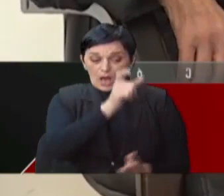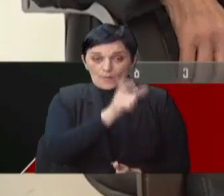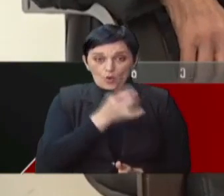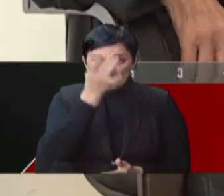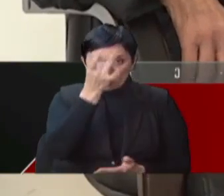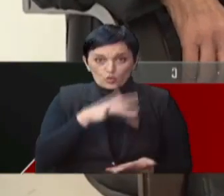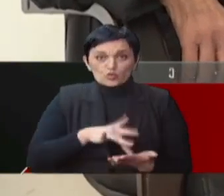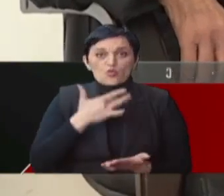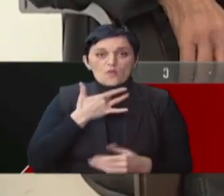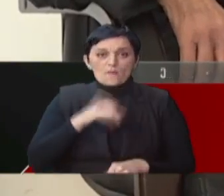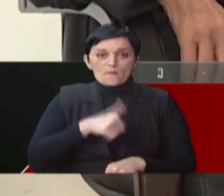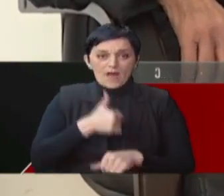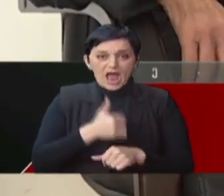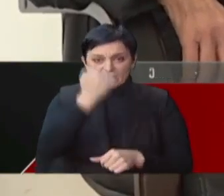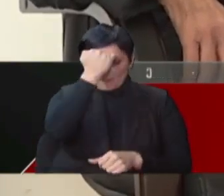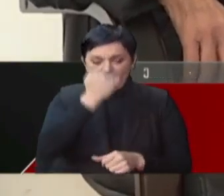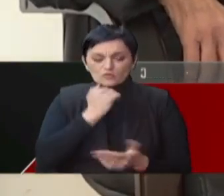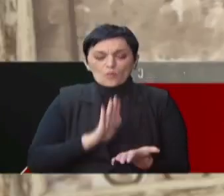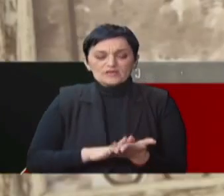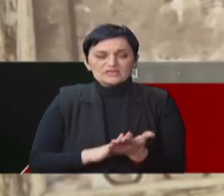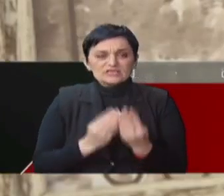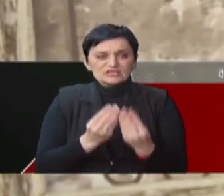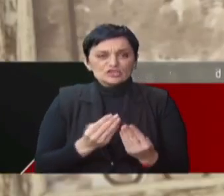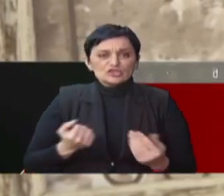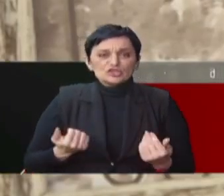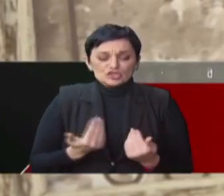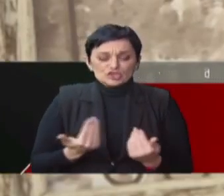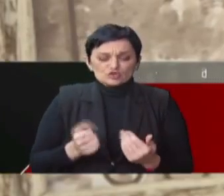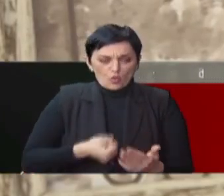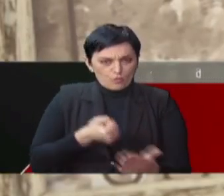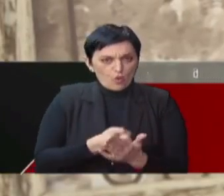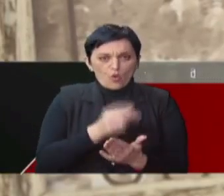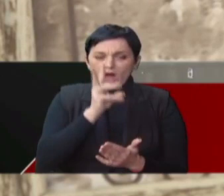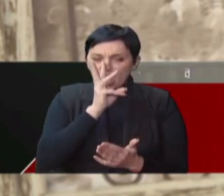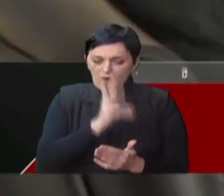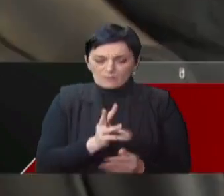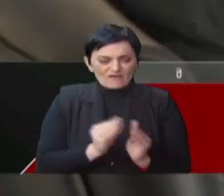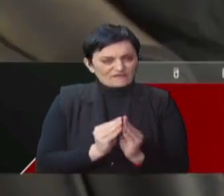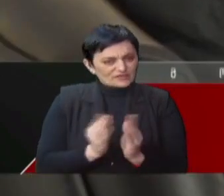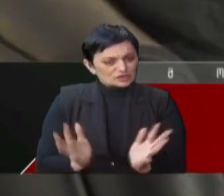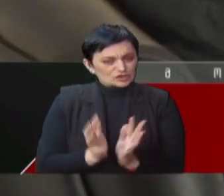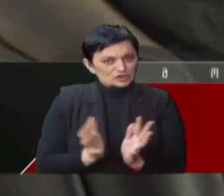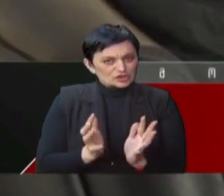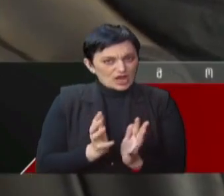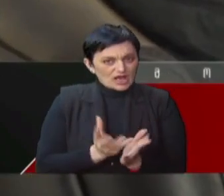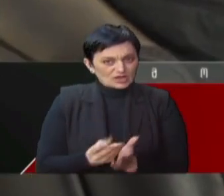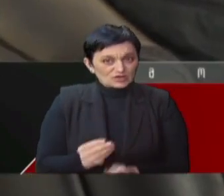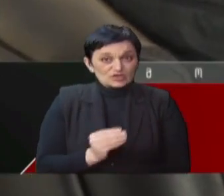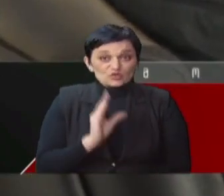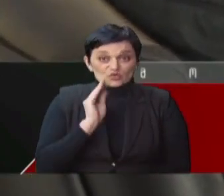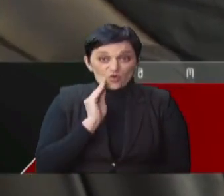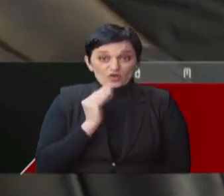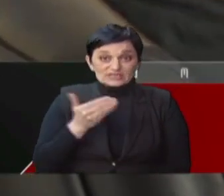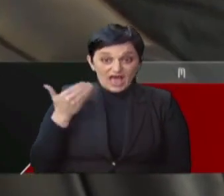რუსთავის მერმა მადლობის სიგელით დააჯილდოვა. მას სიცოცხლის ბოლომდე ხელფასი ისევ შეუნარჩუნდება. ყველაზე ადრე რო დგებოდით